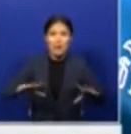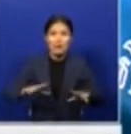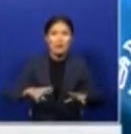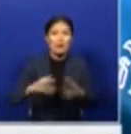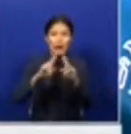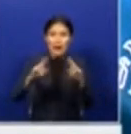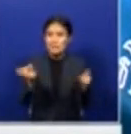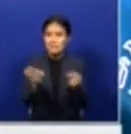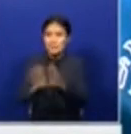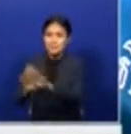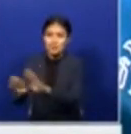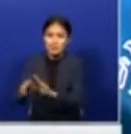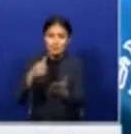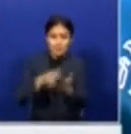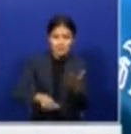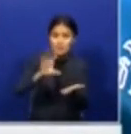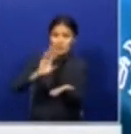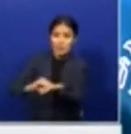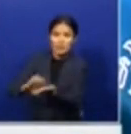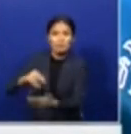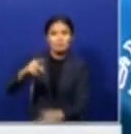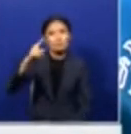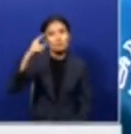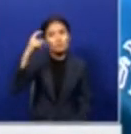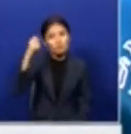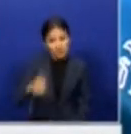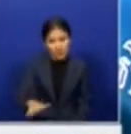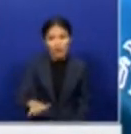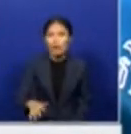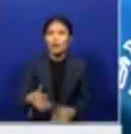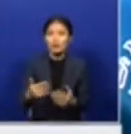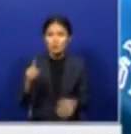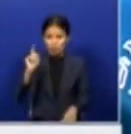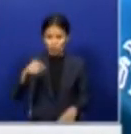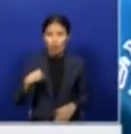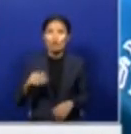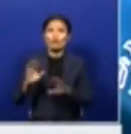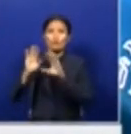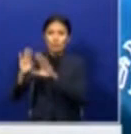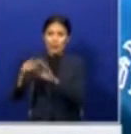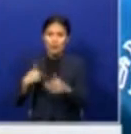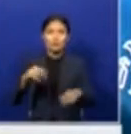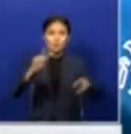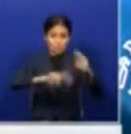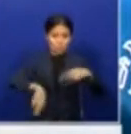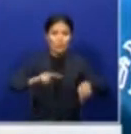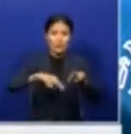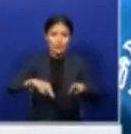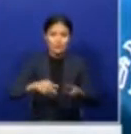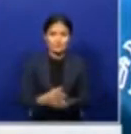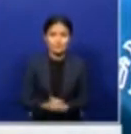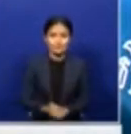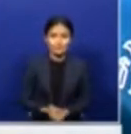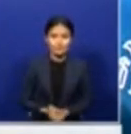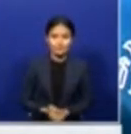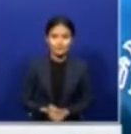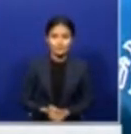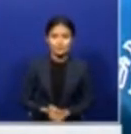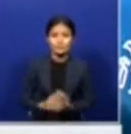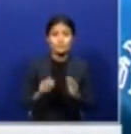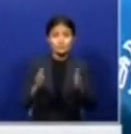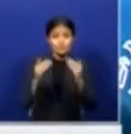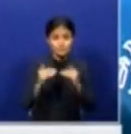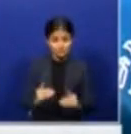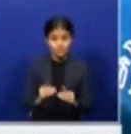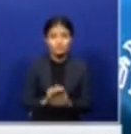นะครับให้ท้องถิ่นได้รับเงินไปดูแลพื้นที่เขาด้วยนะครับนั่นก็ประการหนึ่งอีกประการหนึ่งเพื่อให้เป็นไปตามวั